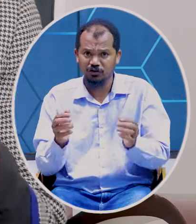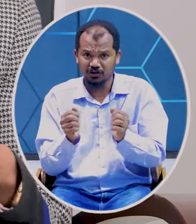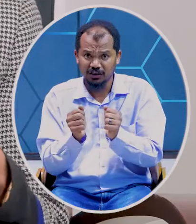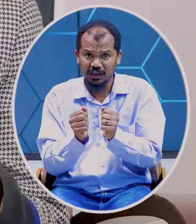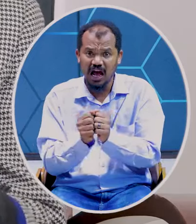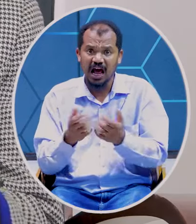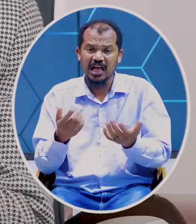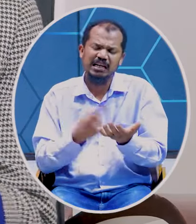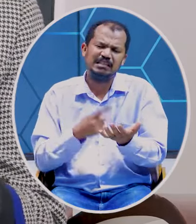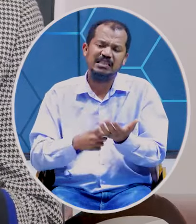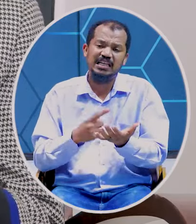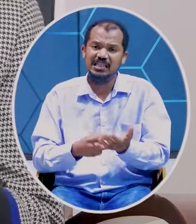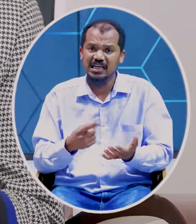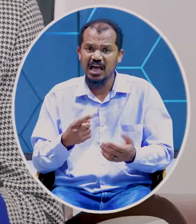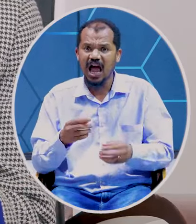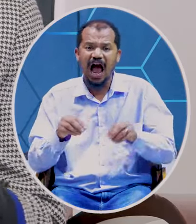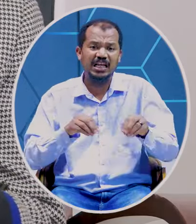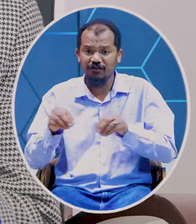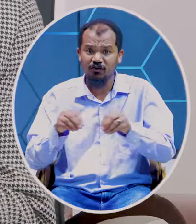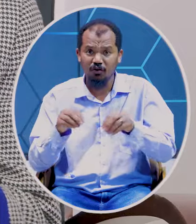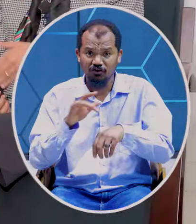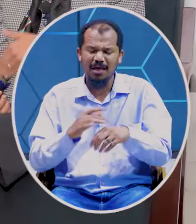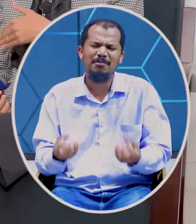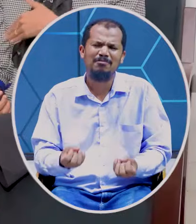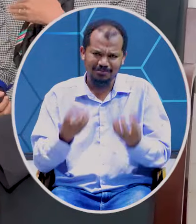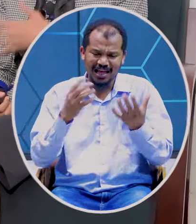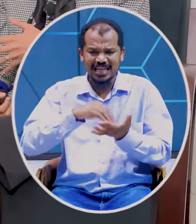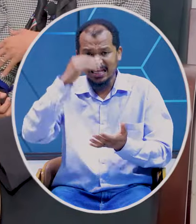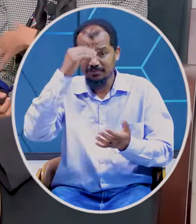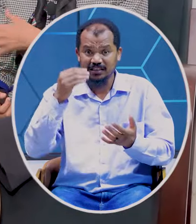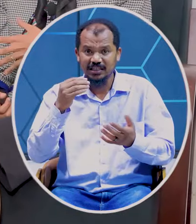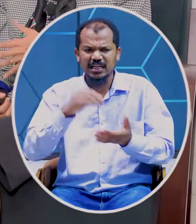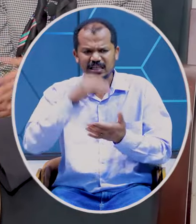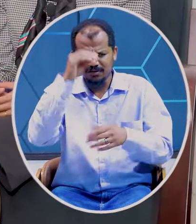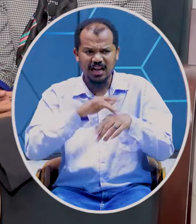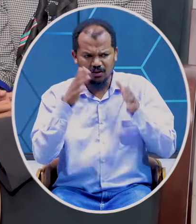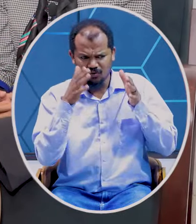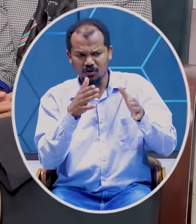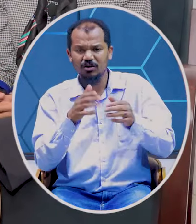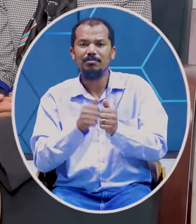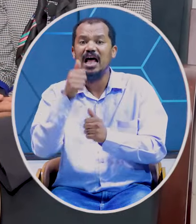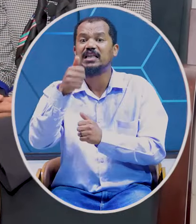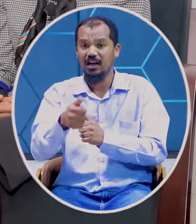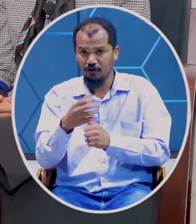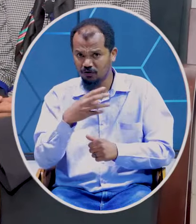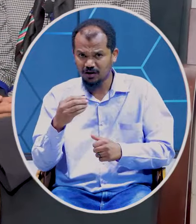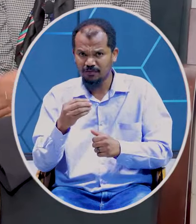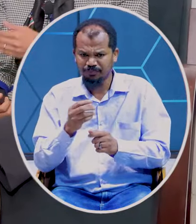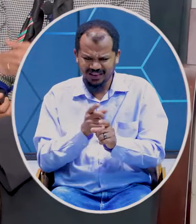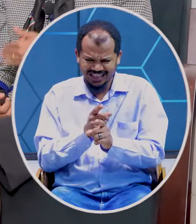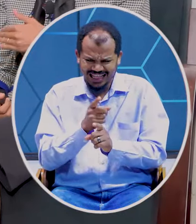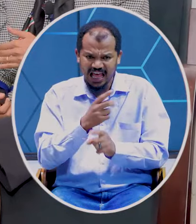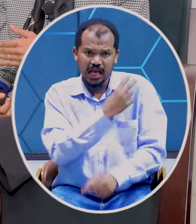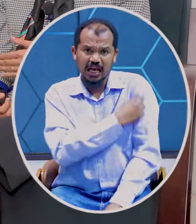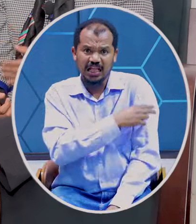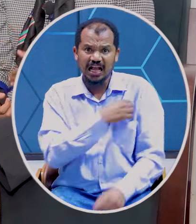መልቲ ዲሲፕሊናሪቲ የምንላቸው እነዚህ አክቲቪቲዎች ላይ በብዛት የትምህርትና ትምህርት ላይ ያተኮሩ ነገሮች ላይ ነው የምናሳልፈው እና